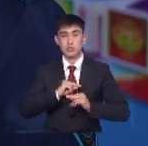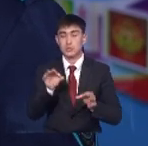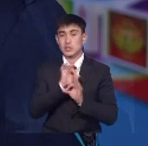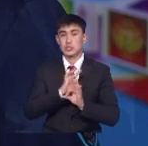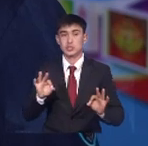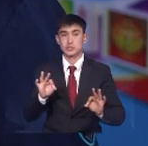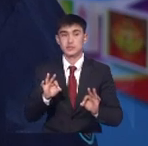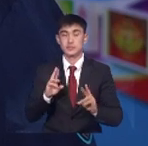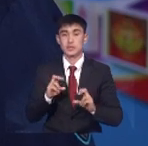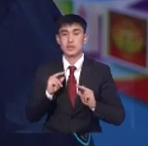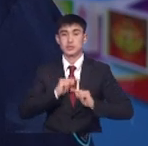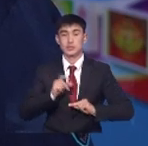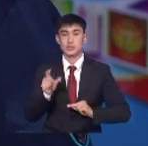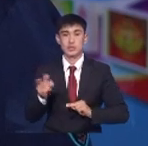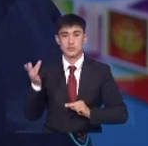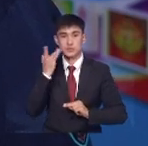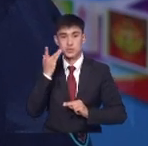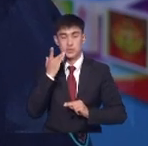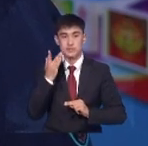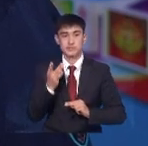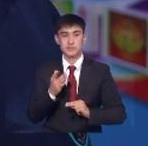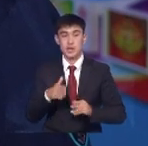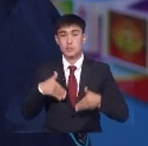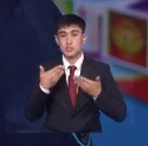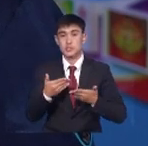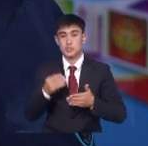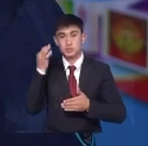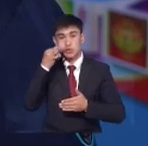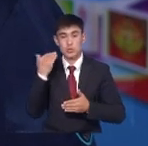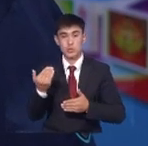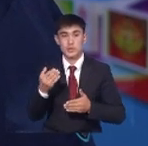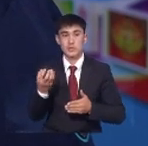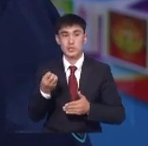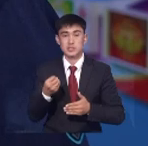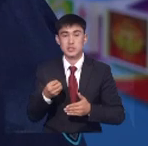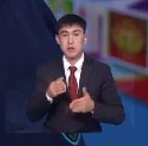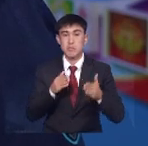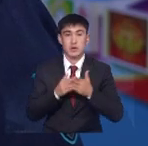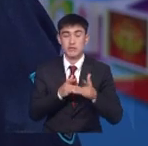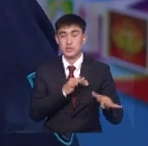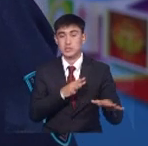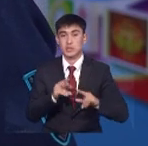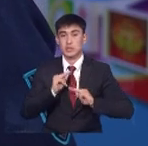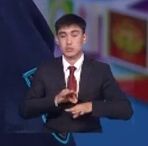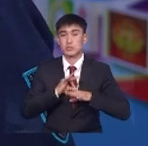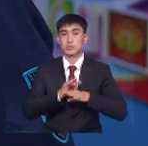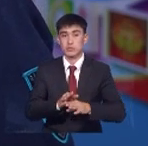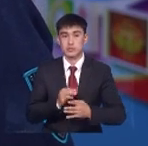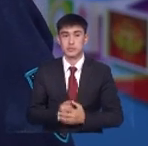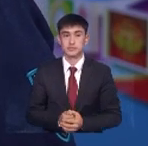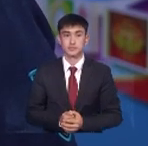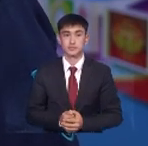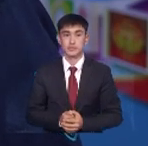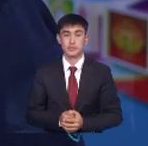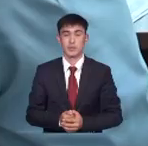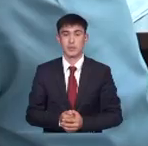отлично, так как сотрудники всегда обращаются к психологам, а также психопрофилактические работы